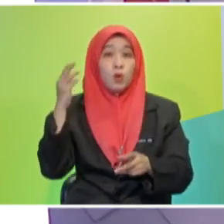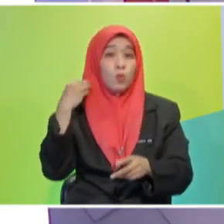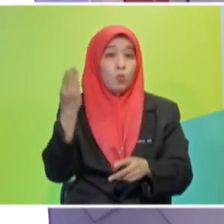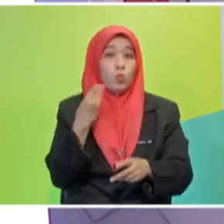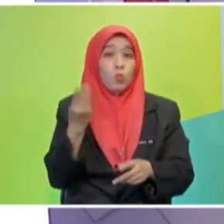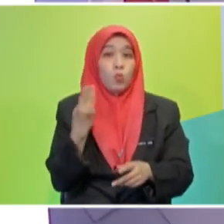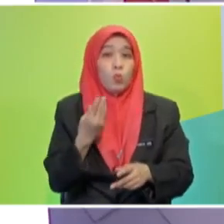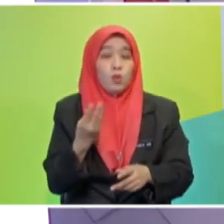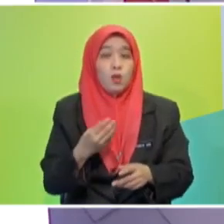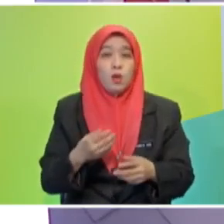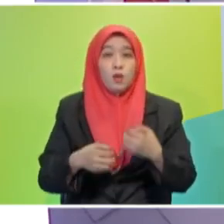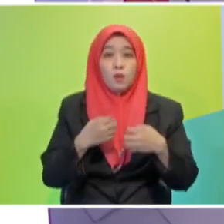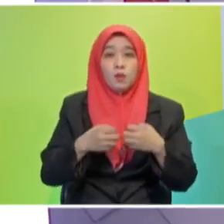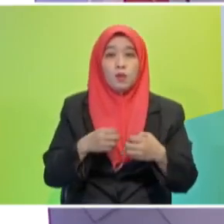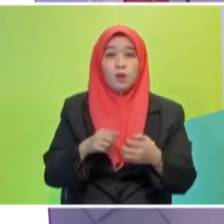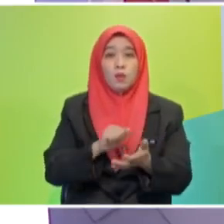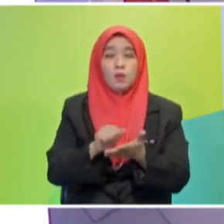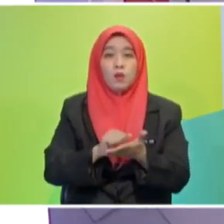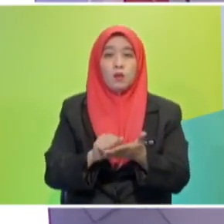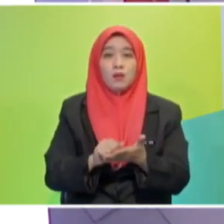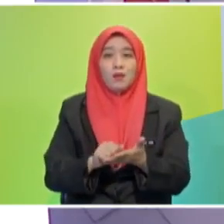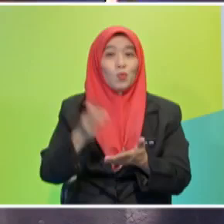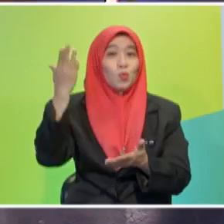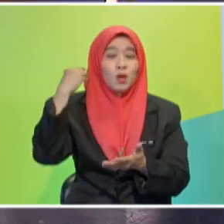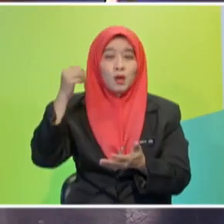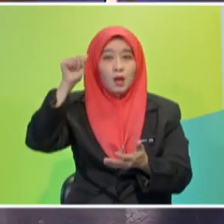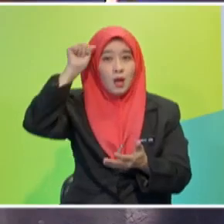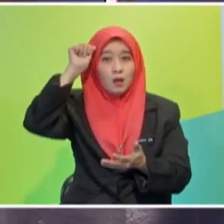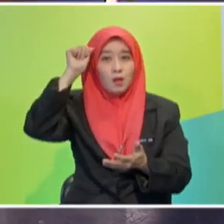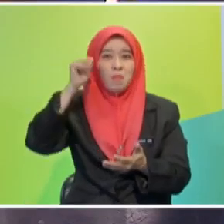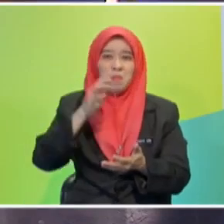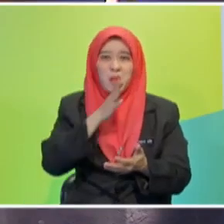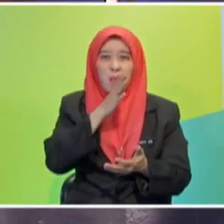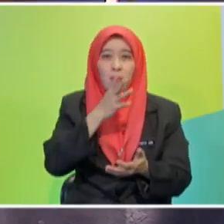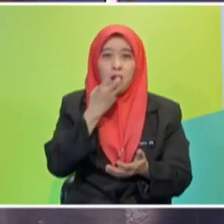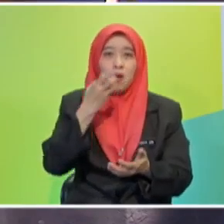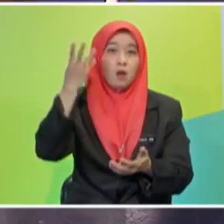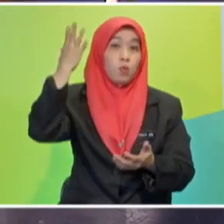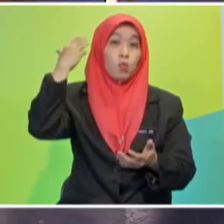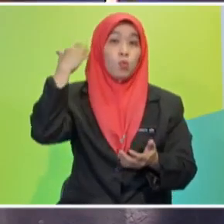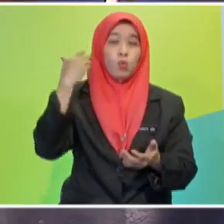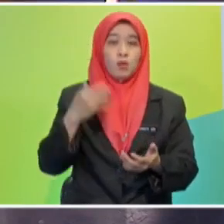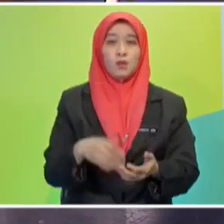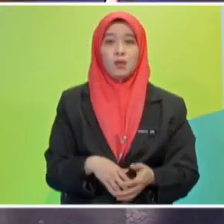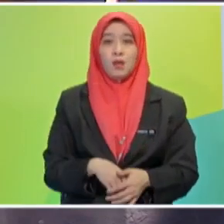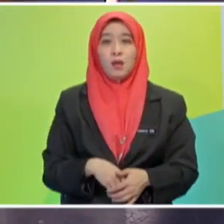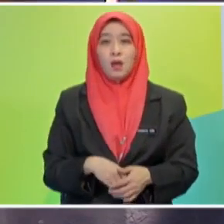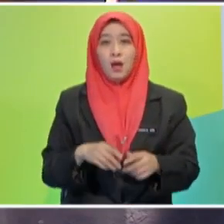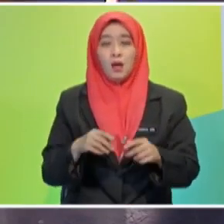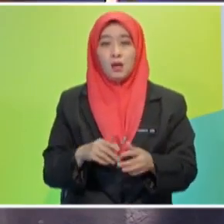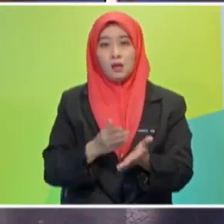dulu-dulu Aiman, kenapa letak baju banyak-banyak dalam ni? Jadi itu alarm dulu. Okey.